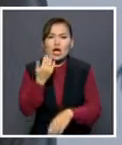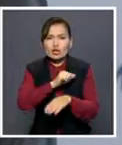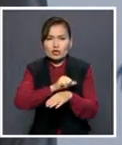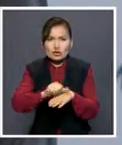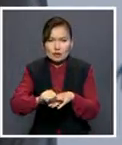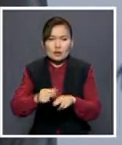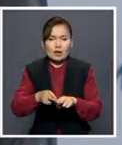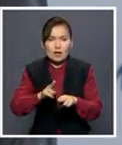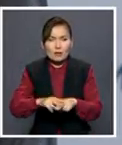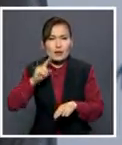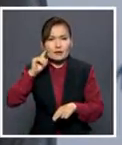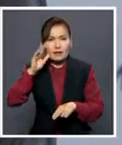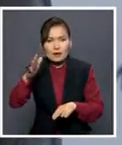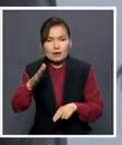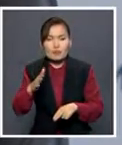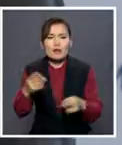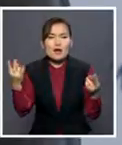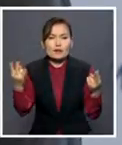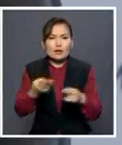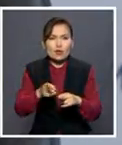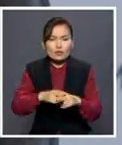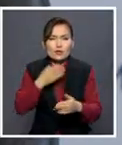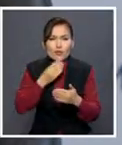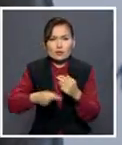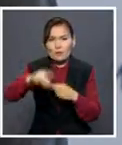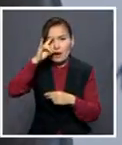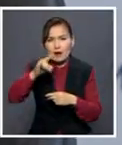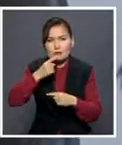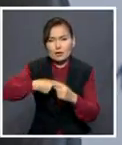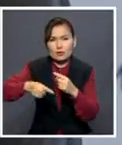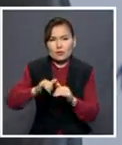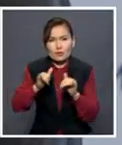танымалы болу үшін тек қана ел аузында жүрмеу керек, ел белгісінде алу керек деп ойлаймын.